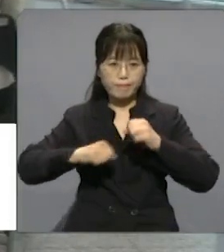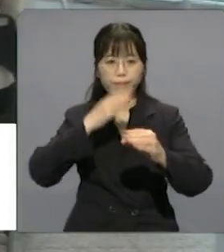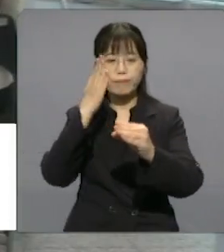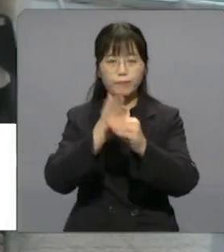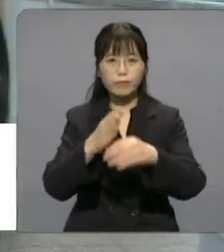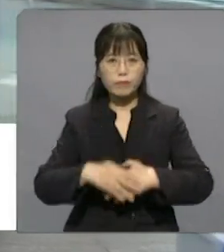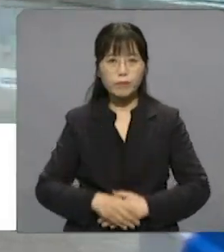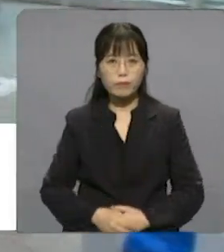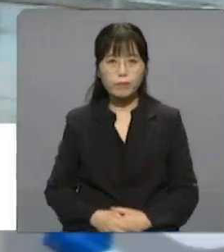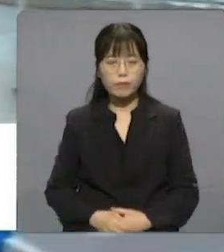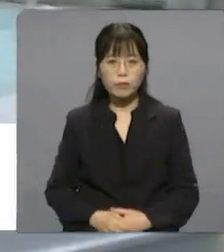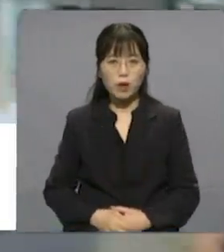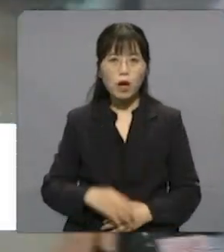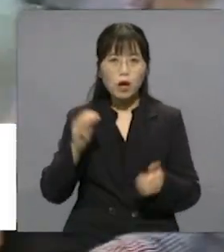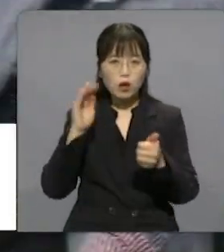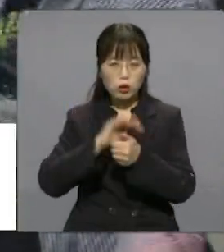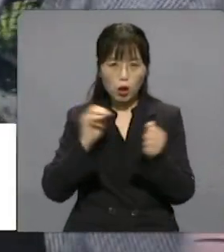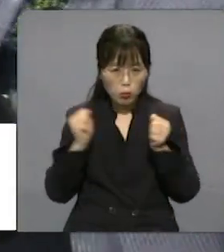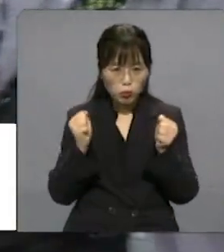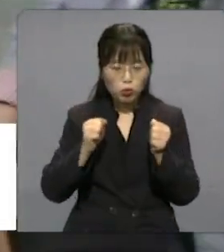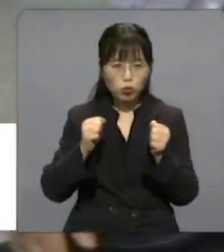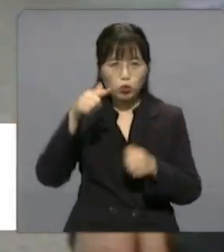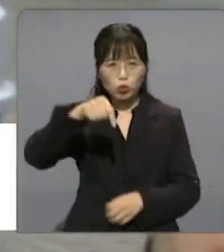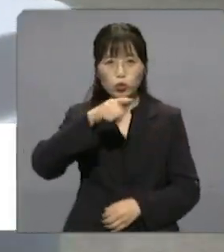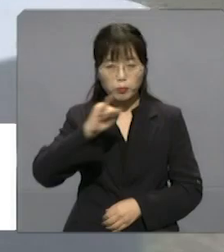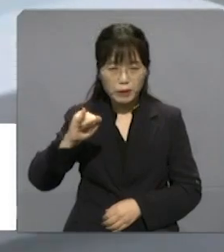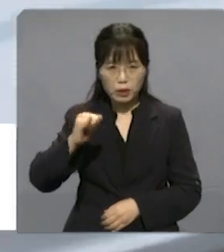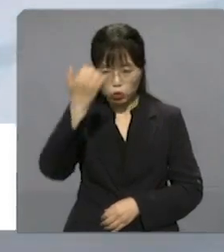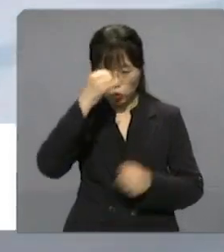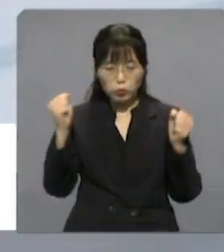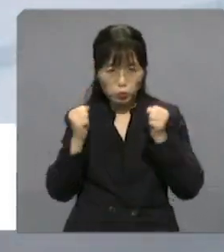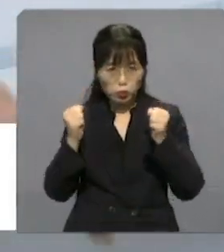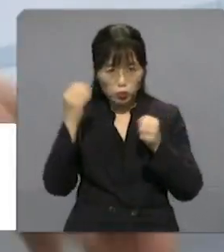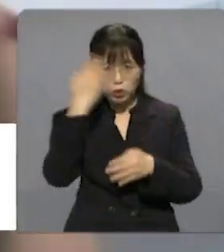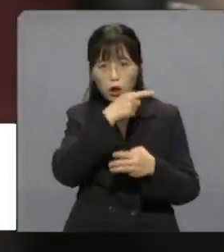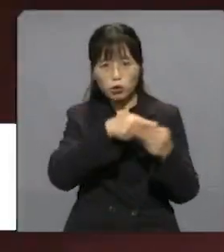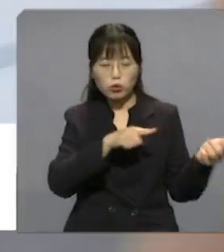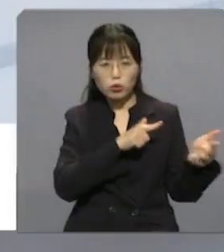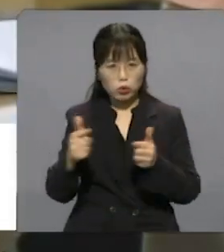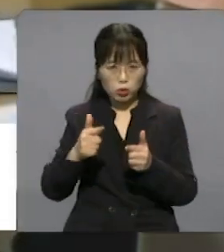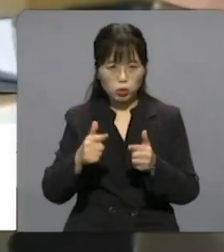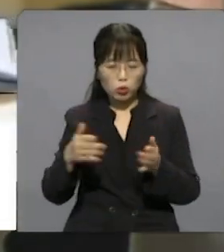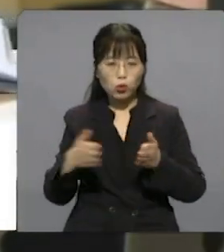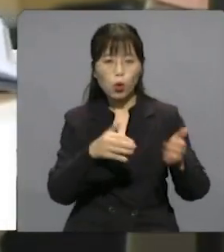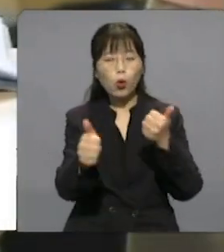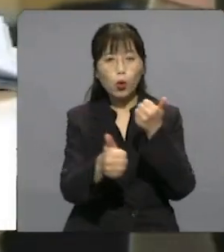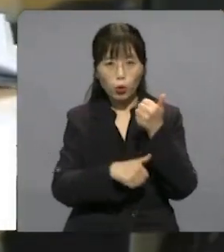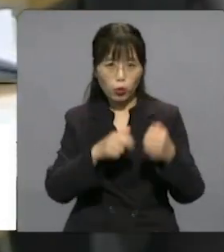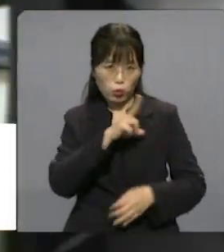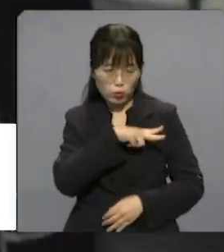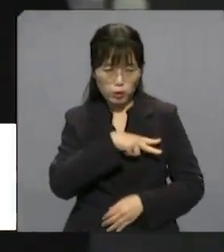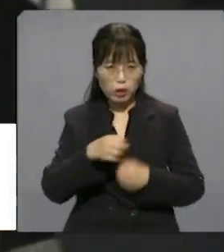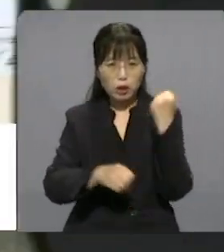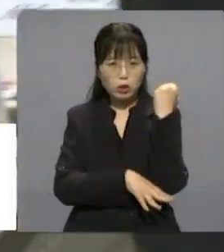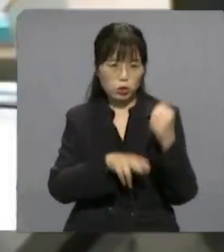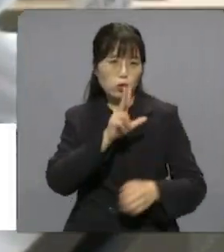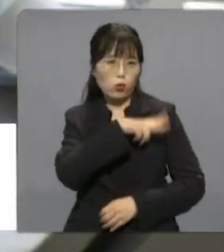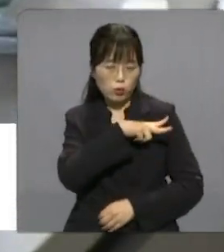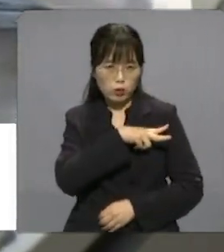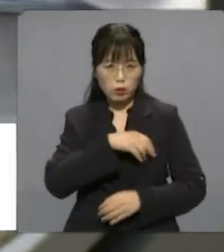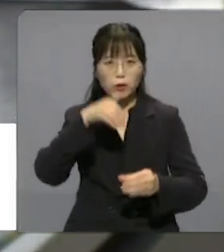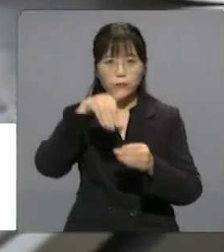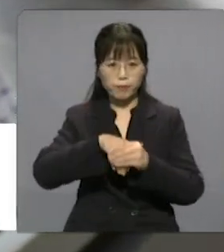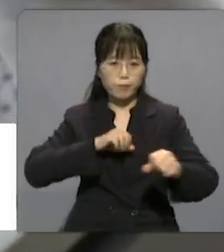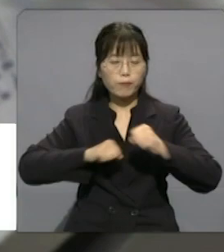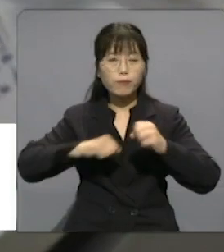중입니다. 경북 구미와 울산 남구, 충북 청주 등에서도 도의원과 기초의원을 뽑는 선거가